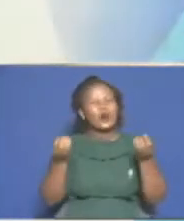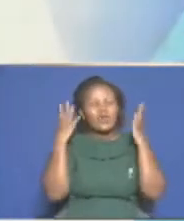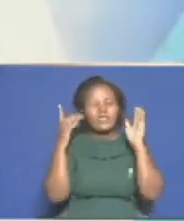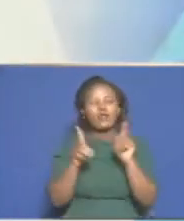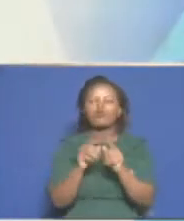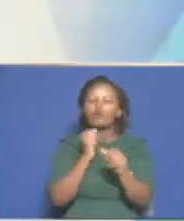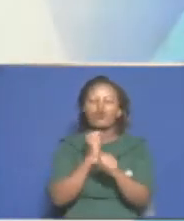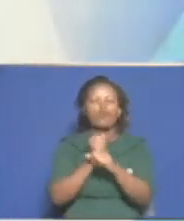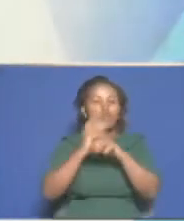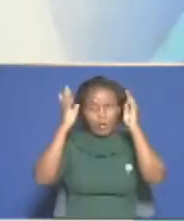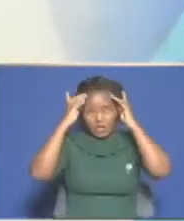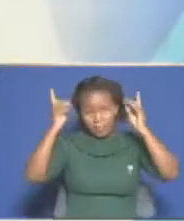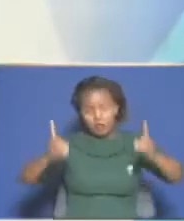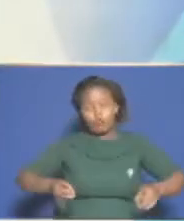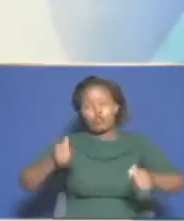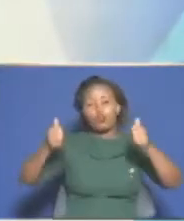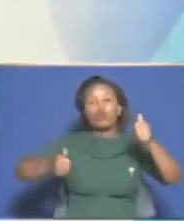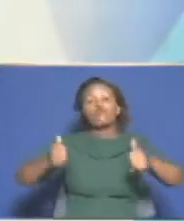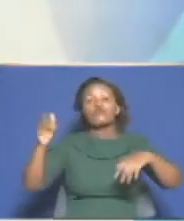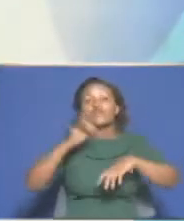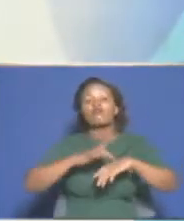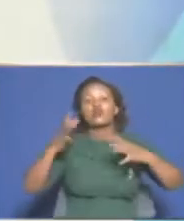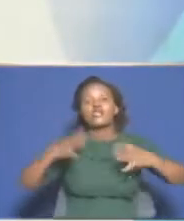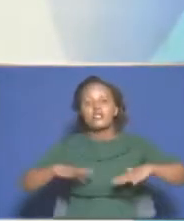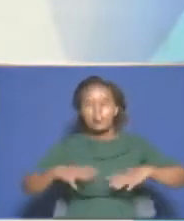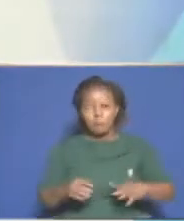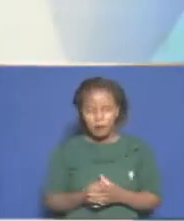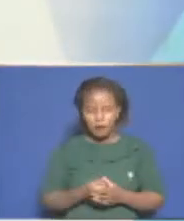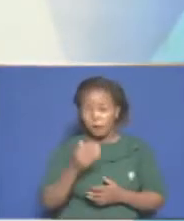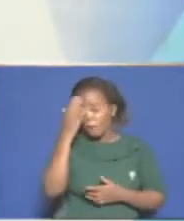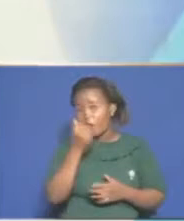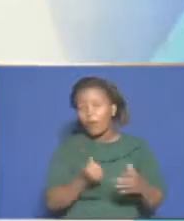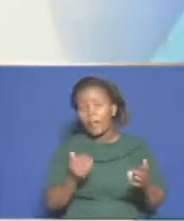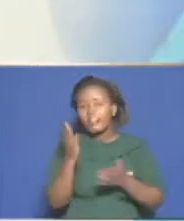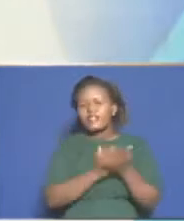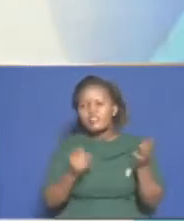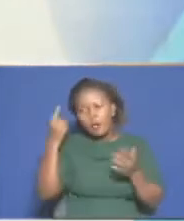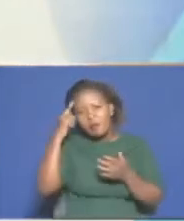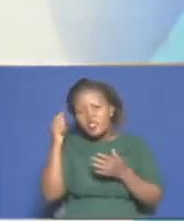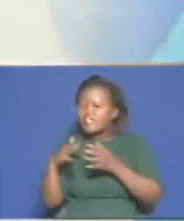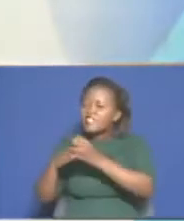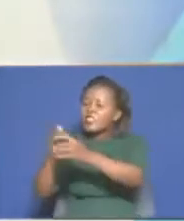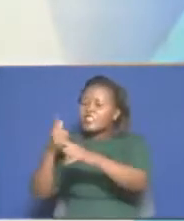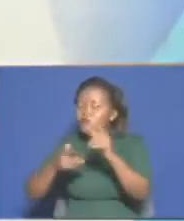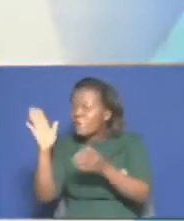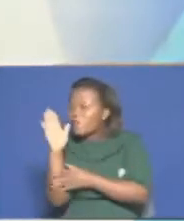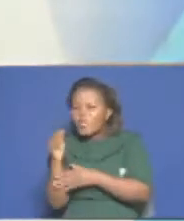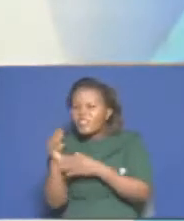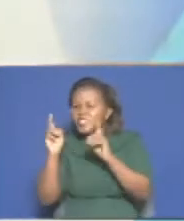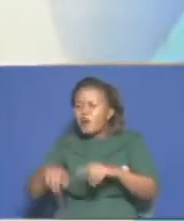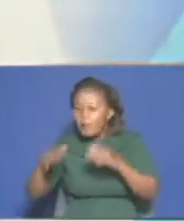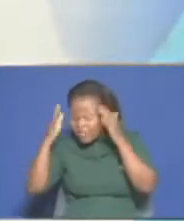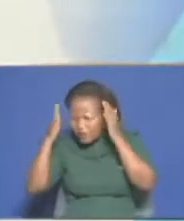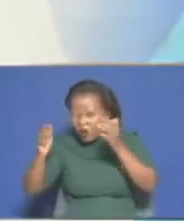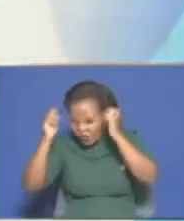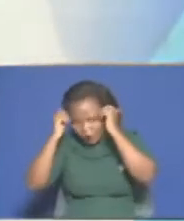decisions ambazo zitaweza ku affect watu, kwa sababu wengine wanasema kwamba uongozi unatoka kwa Mungu, so masomo haina